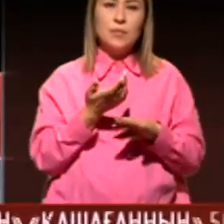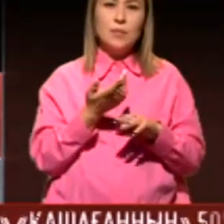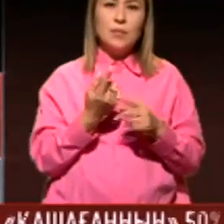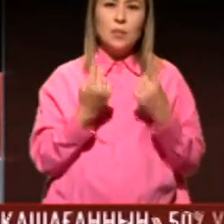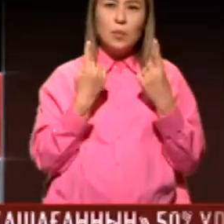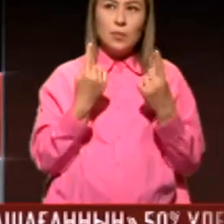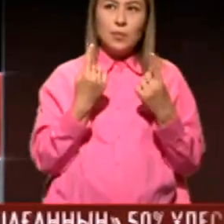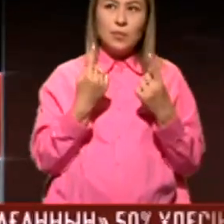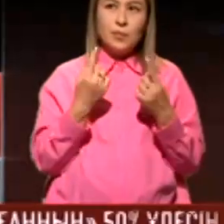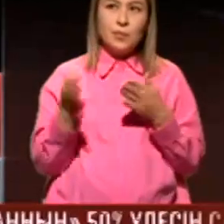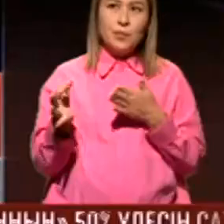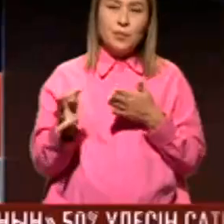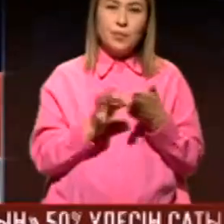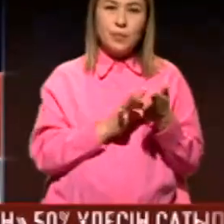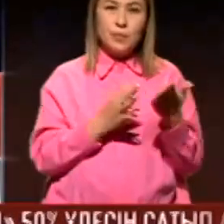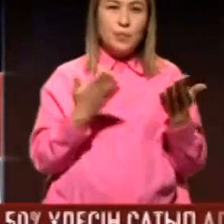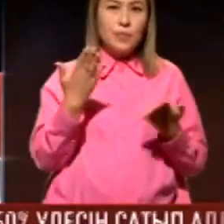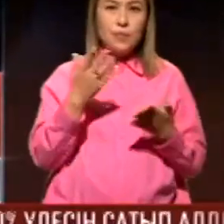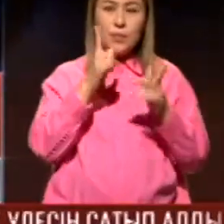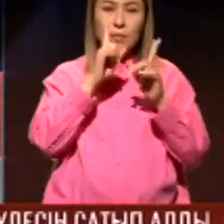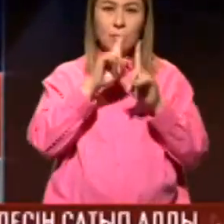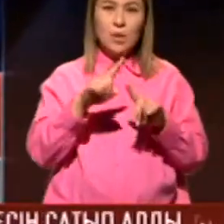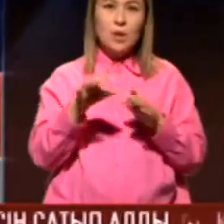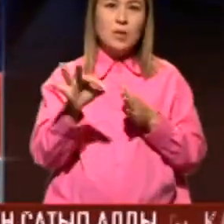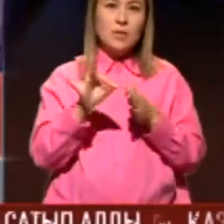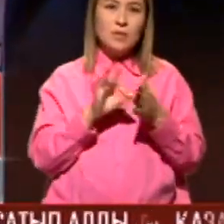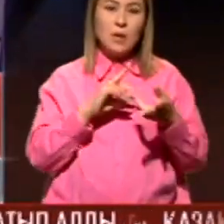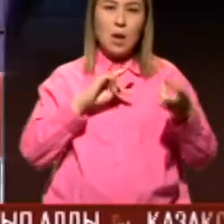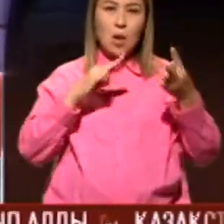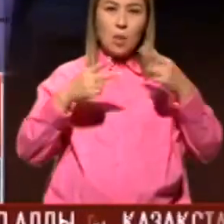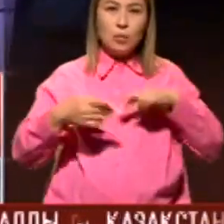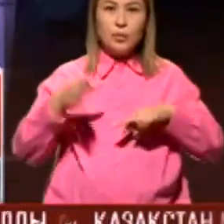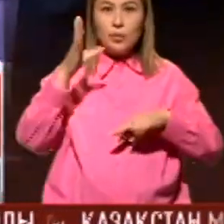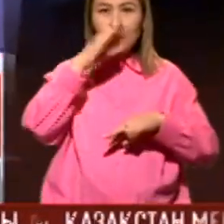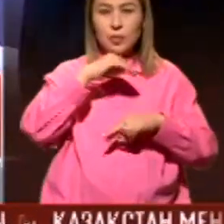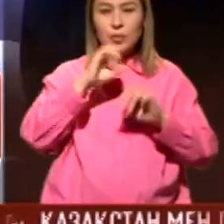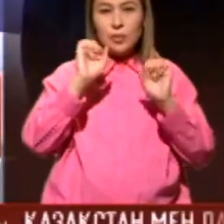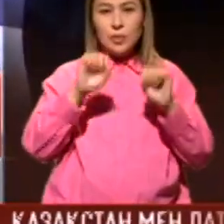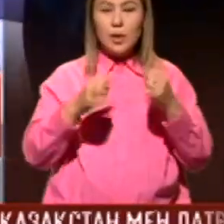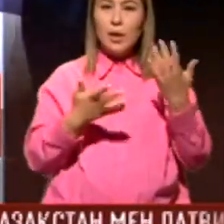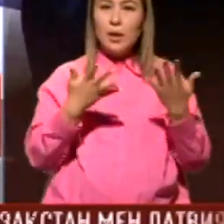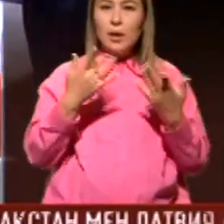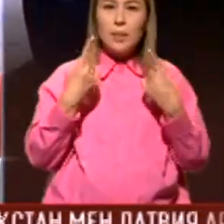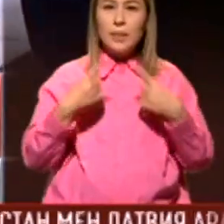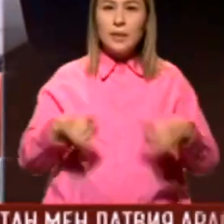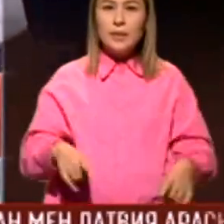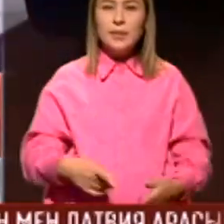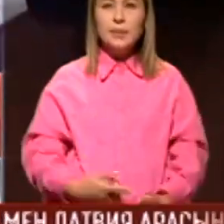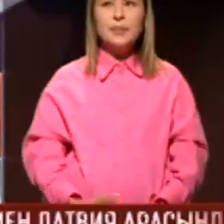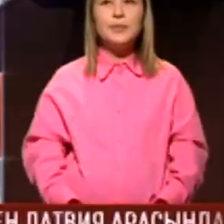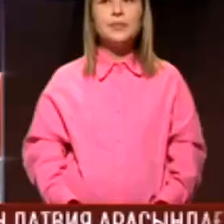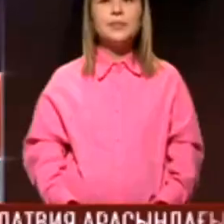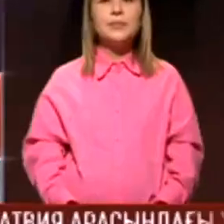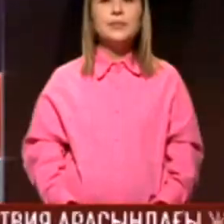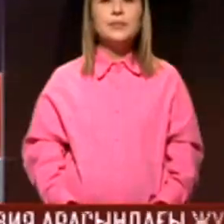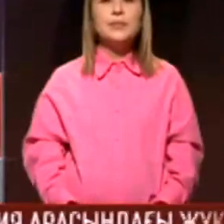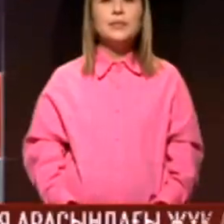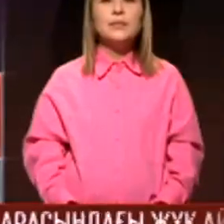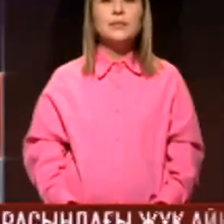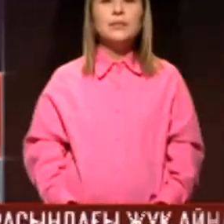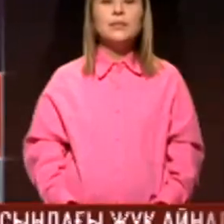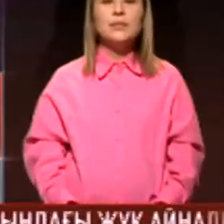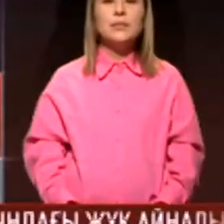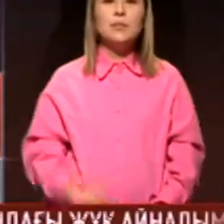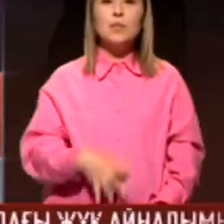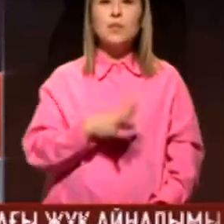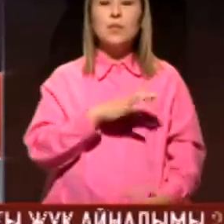Жедел шешімдер қабылдамаса жағдай күрт ауысу мүмкін дегенді білдіре ме, жоқ әлде басқа ма? Дұрыс, соған келеді. Ол әбден мүмкін жедел